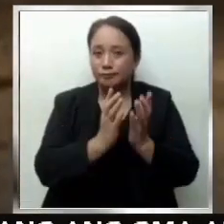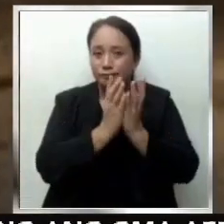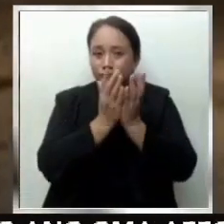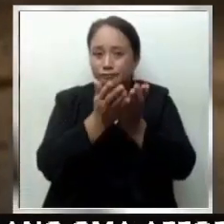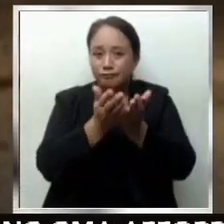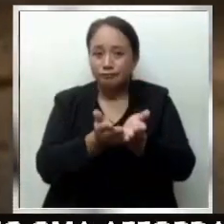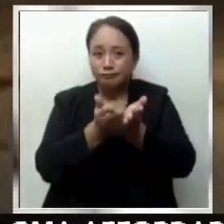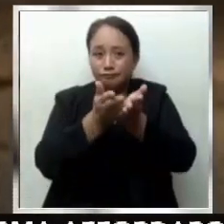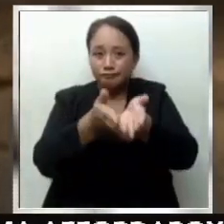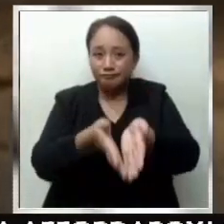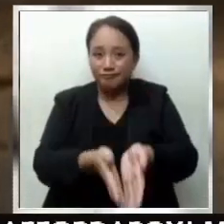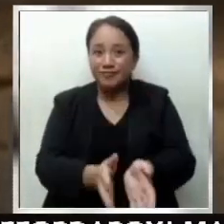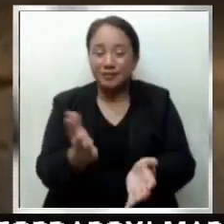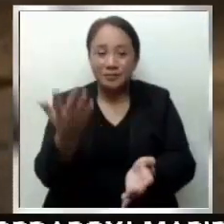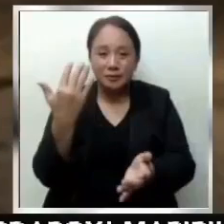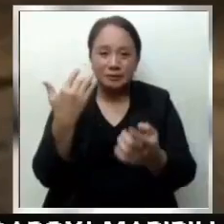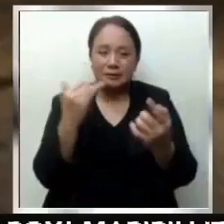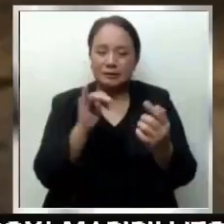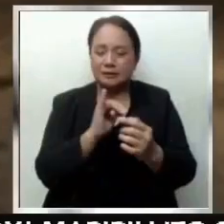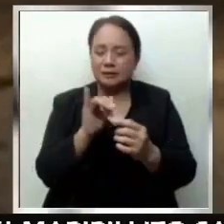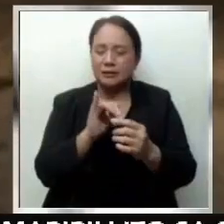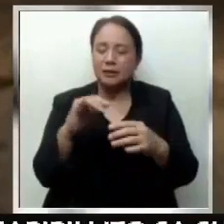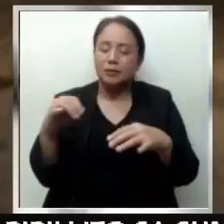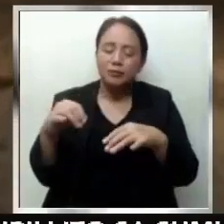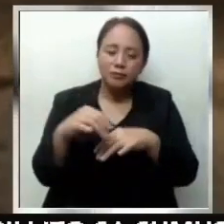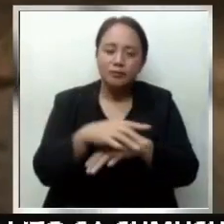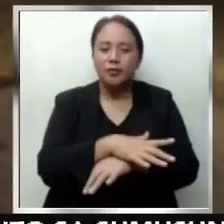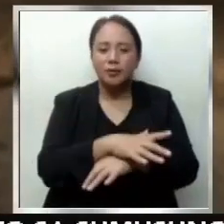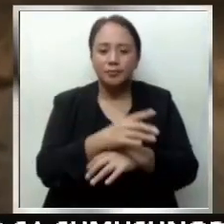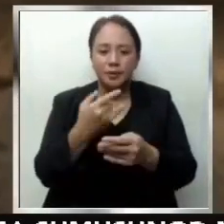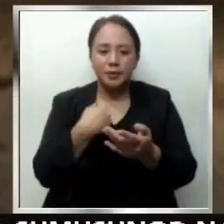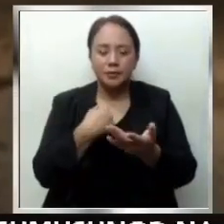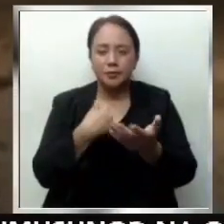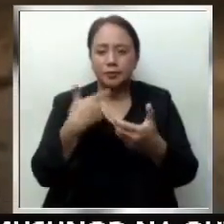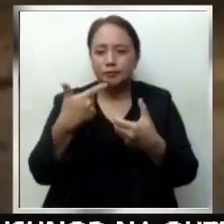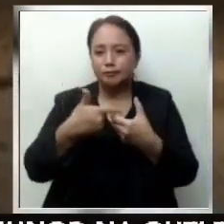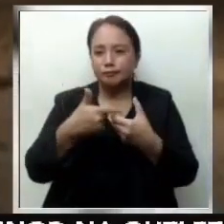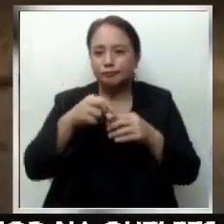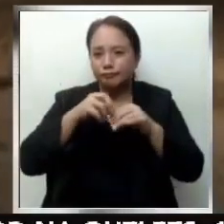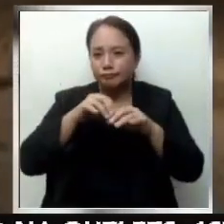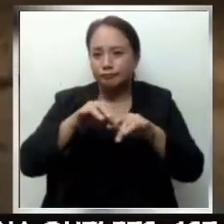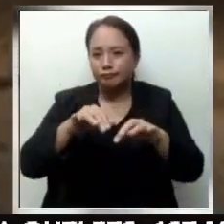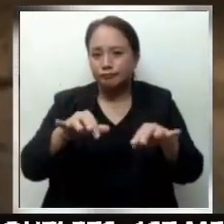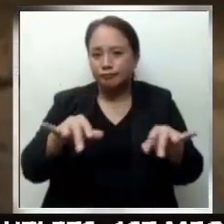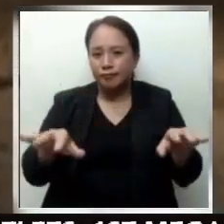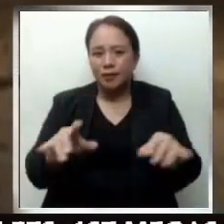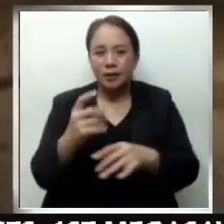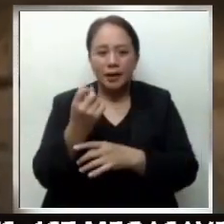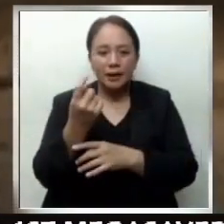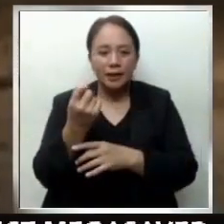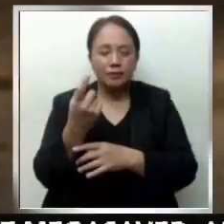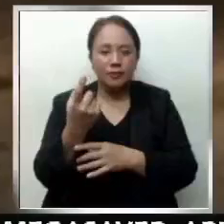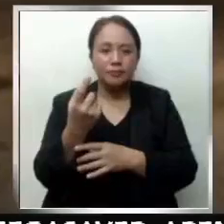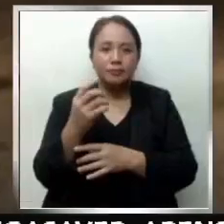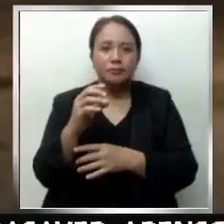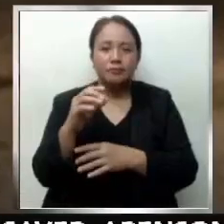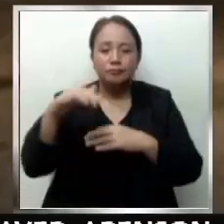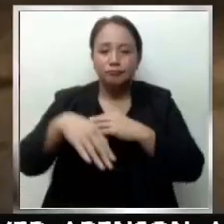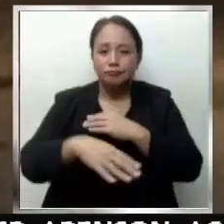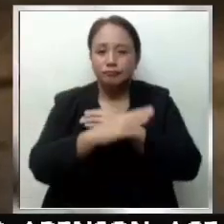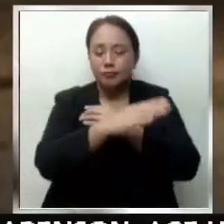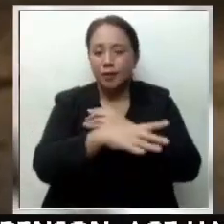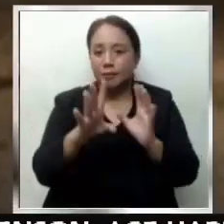tinuturing na pinaka-apektado nitong oil spill dahil lahat ng 11 coastal barangays dito ay tinamaan na ng